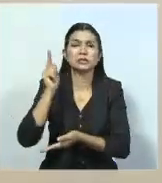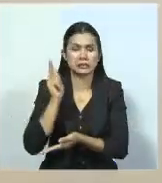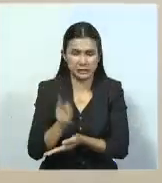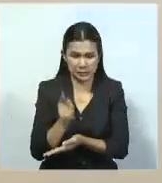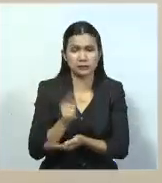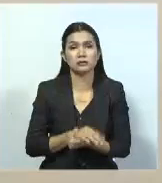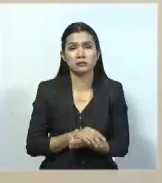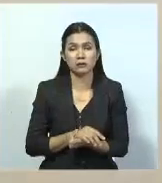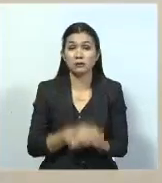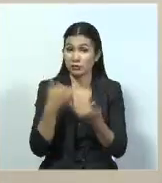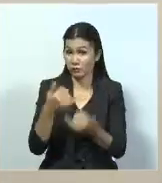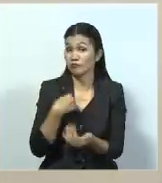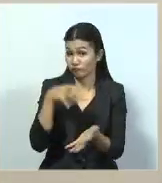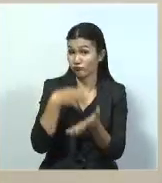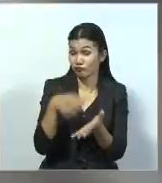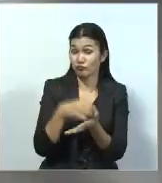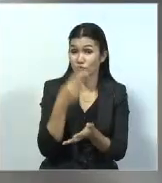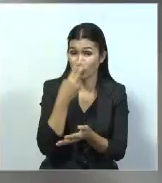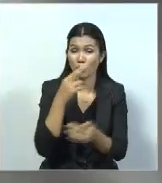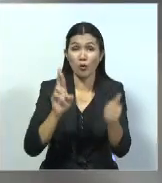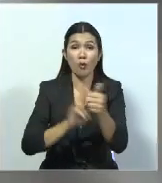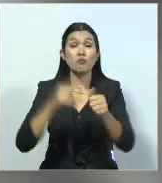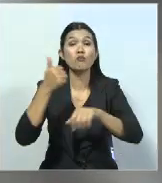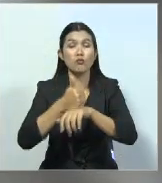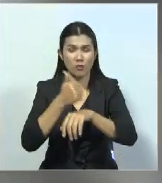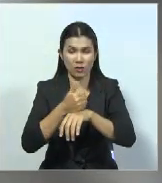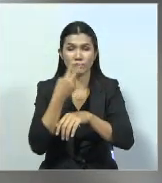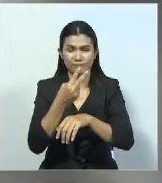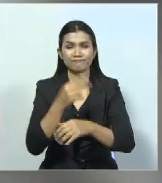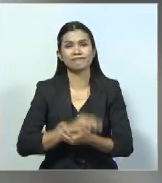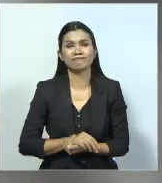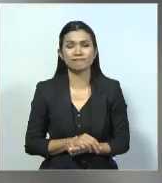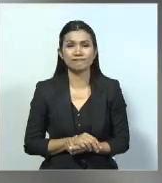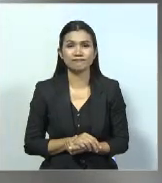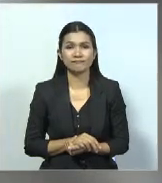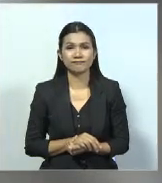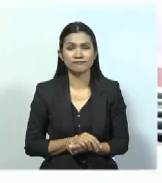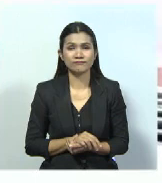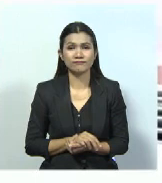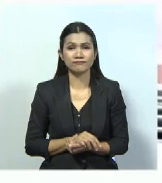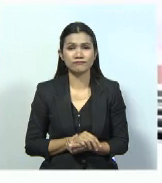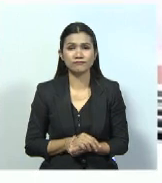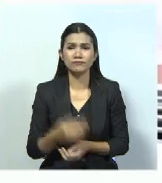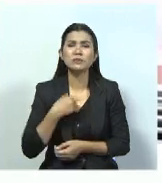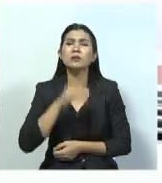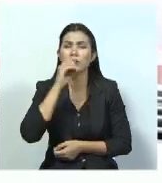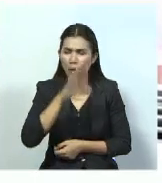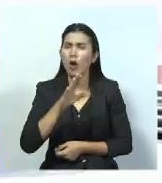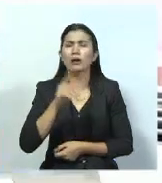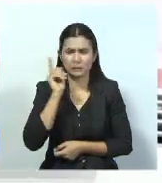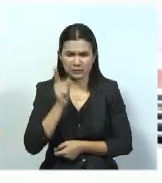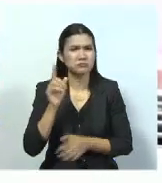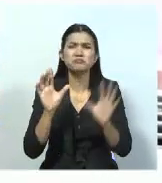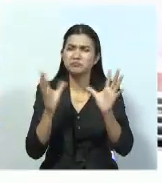ยชั่วกันนะคะไปฟังประเด็นนี้เพิ่มเติมจากรองผู้ราชการจังหวัดราชบุรีกันค่ะ ก็ได้ยืนยันว่ายังไม่มีครับแ